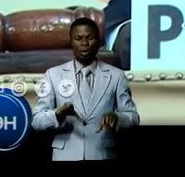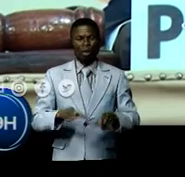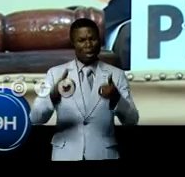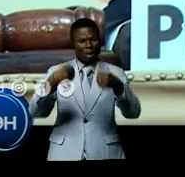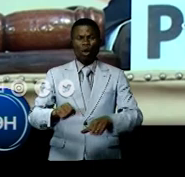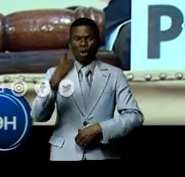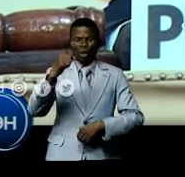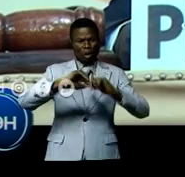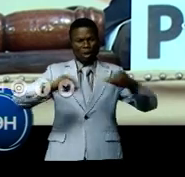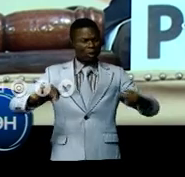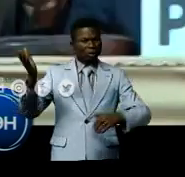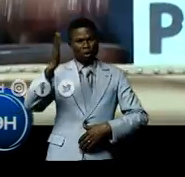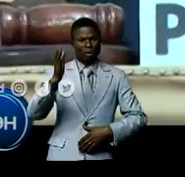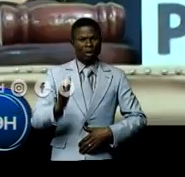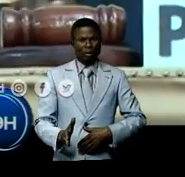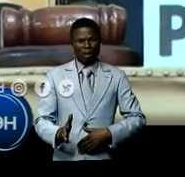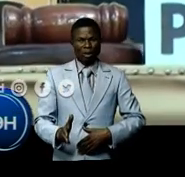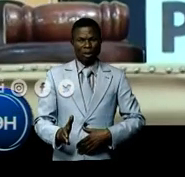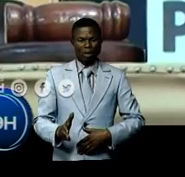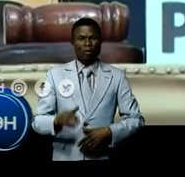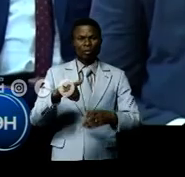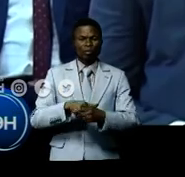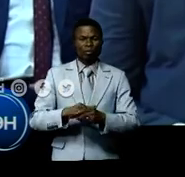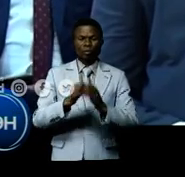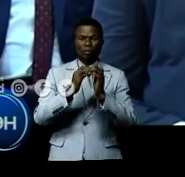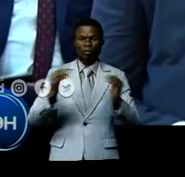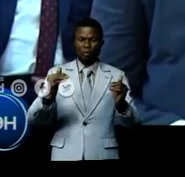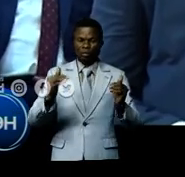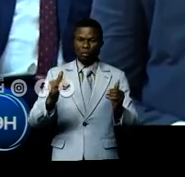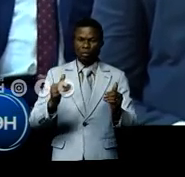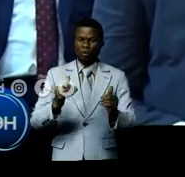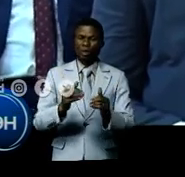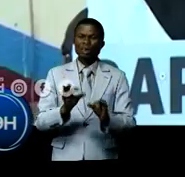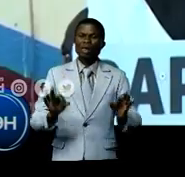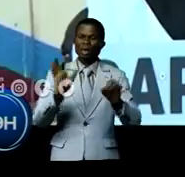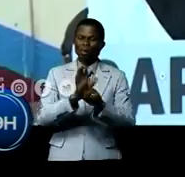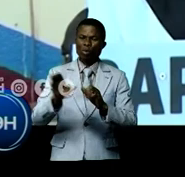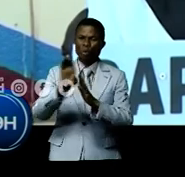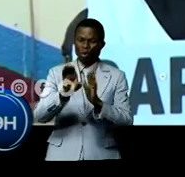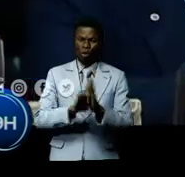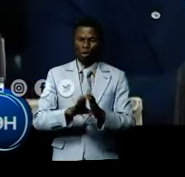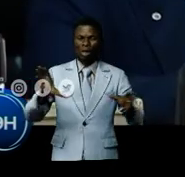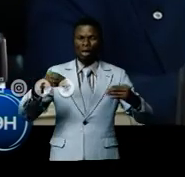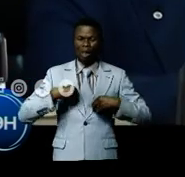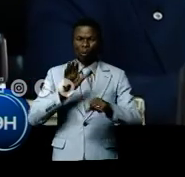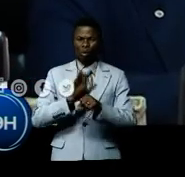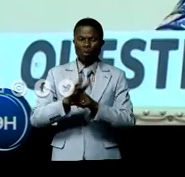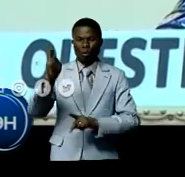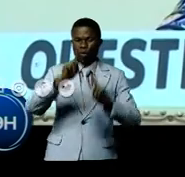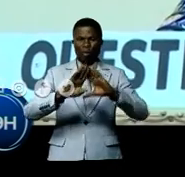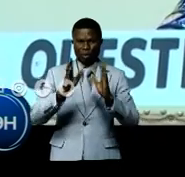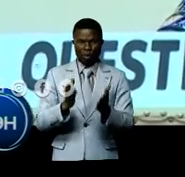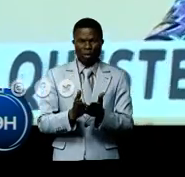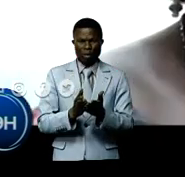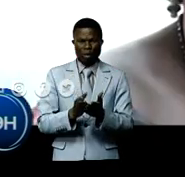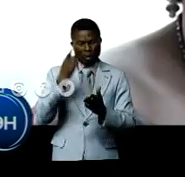restera indivisible. Dans une stabilité des cohabitations interinstitutionnelles appréciable par la majorité de la population,